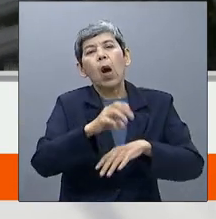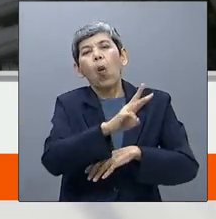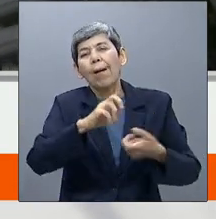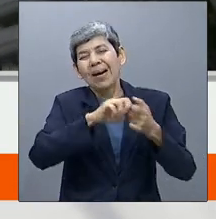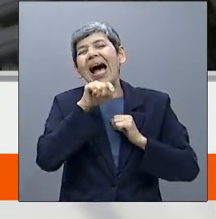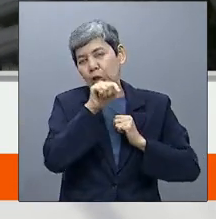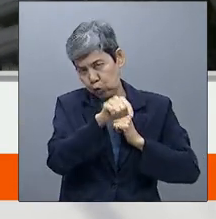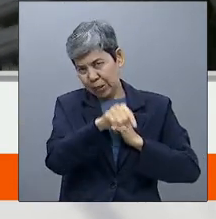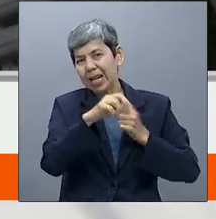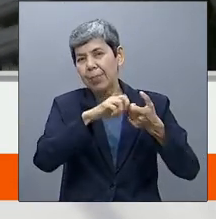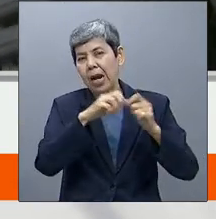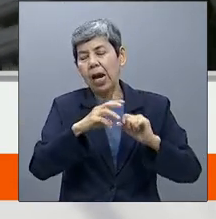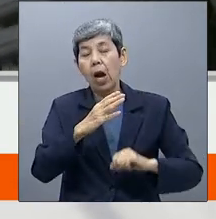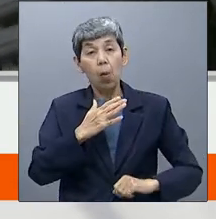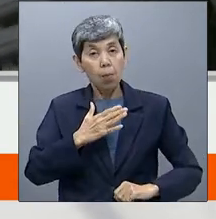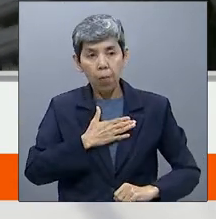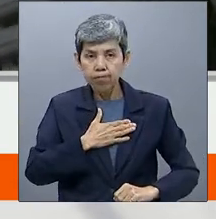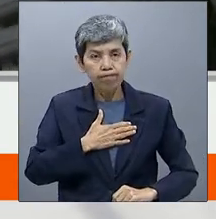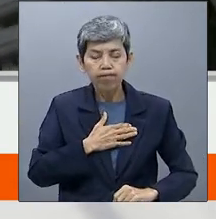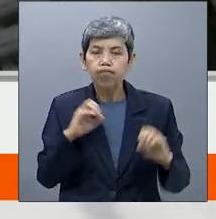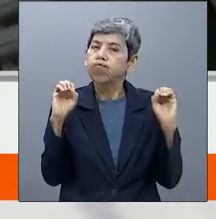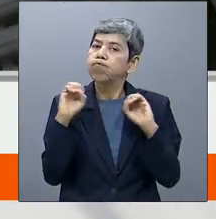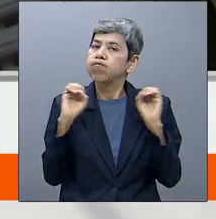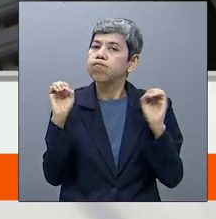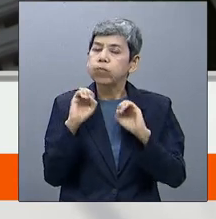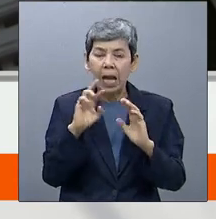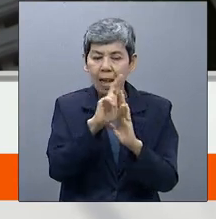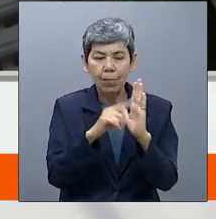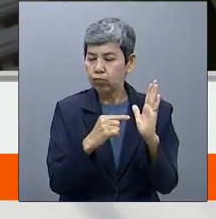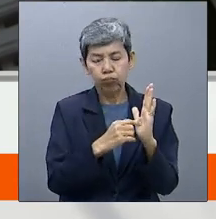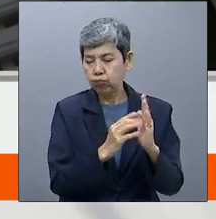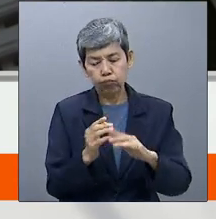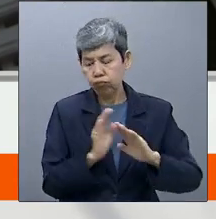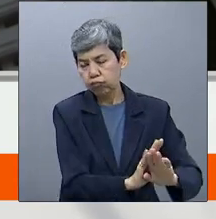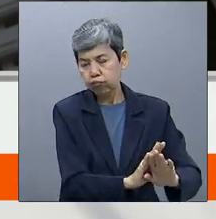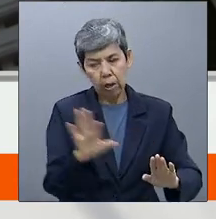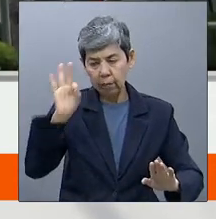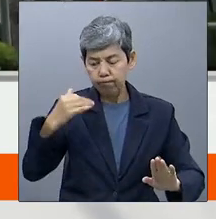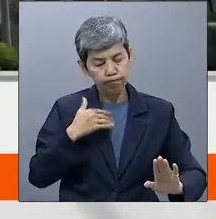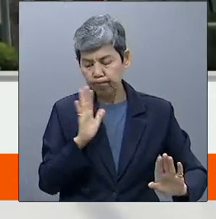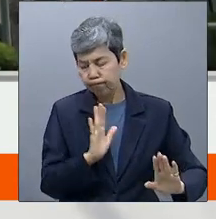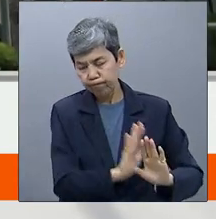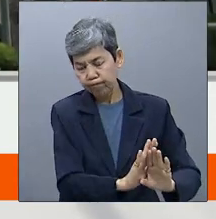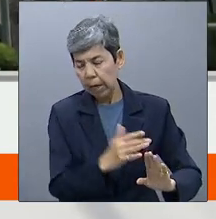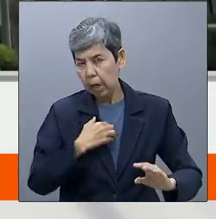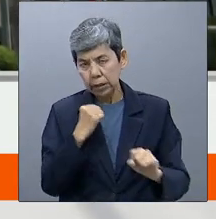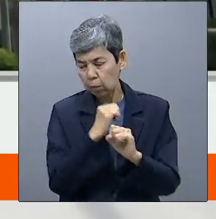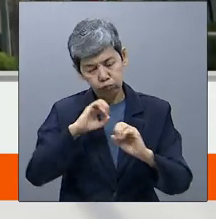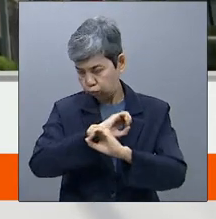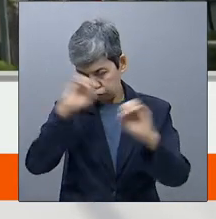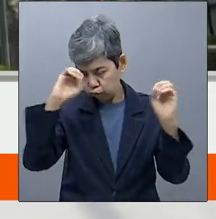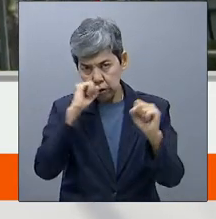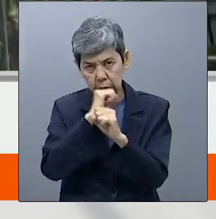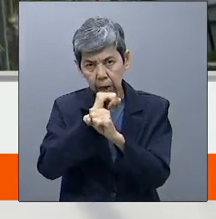อยู่นะแต่ผมเองไม่เคยได้ใช้ไอ้ระเบียบตัวนี้รับบุคคลภายนอกเข้ามาไม่เข้ามาเ